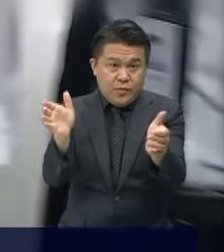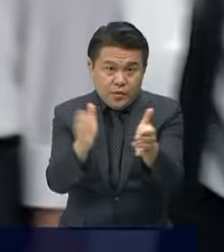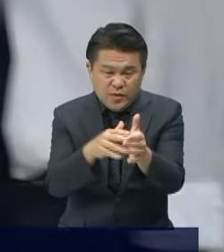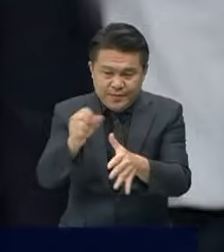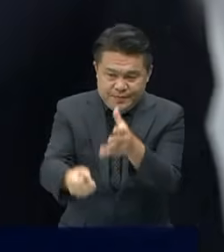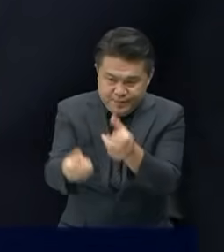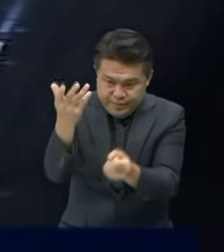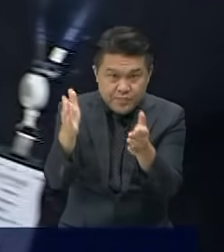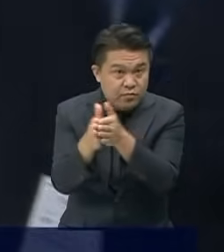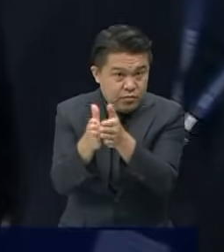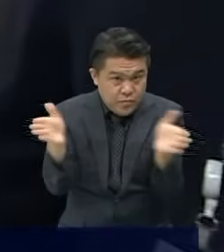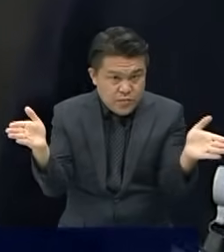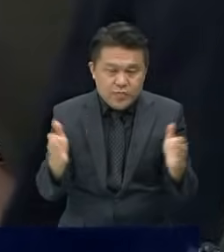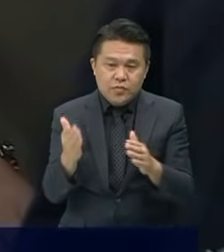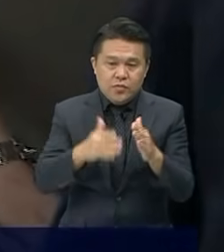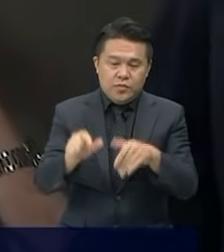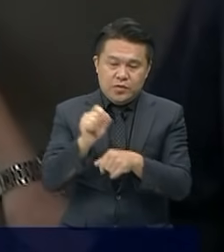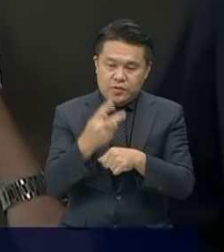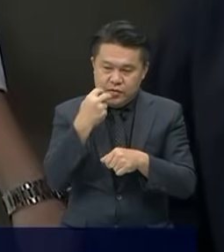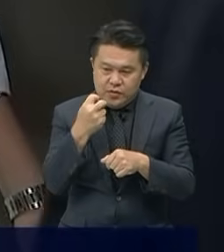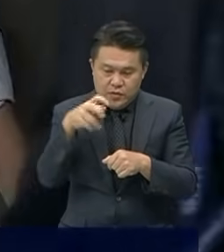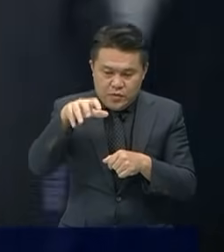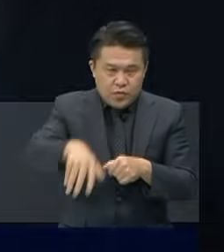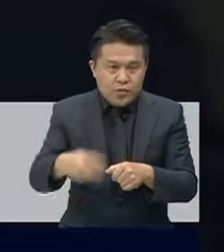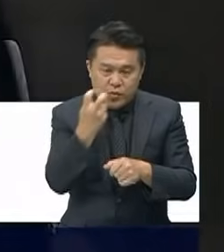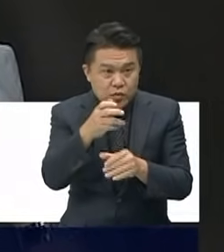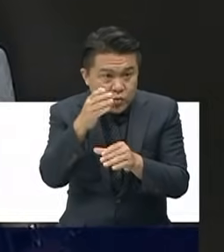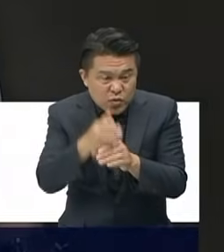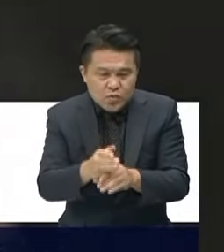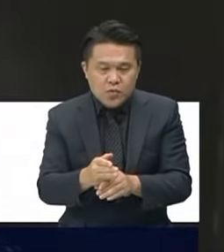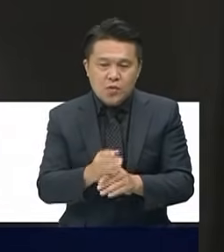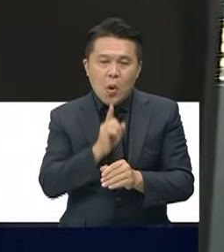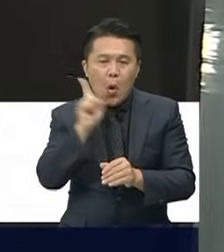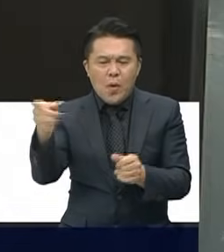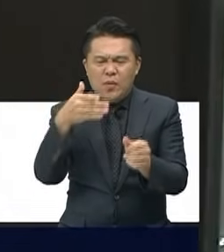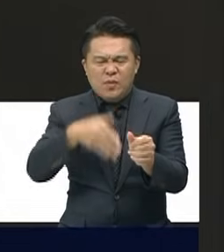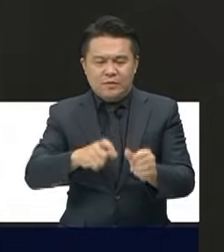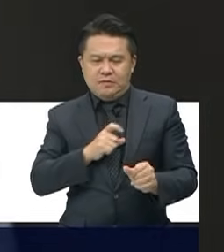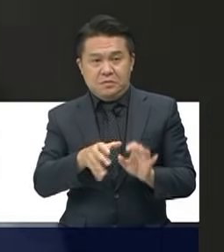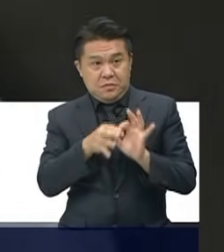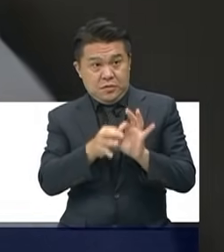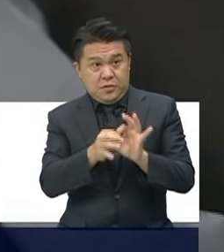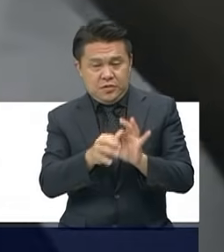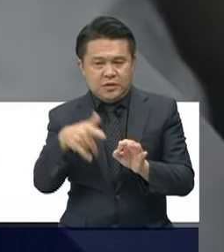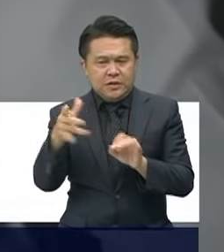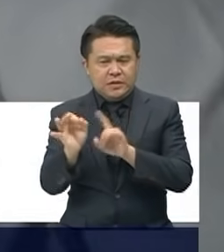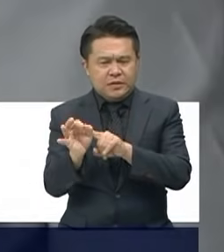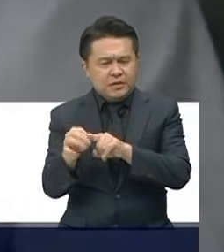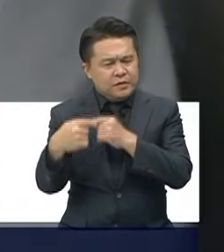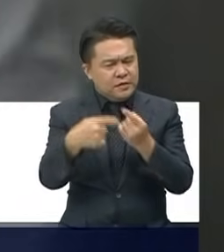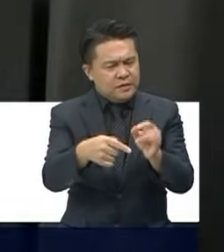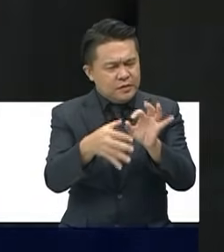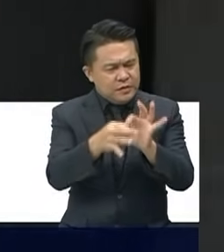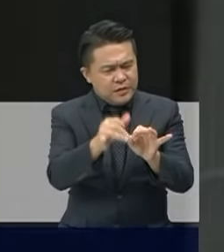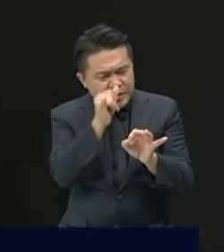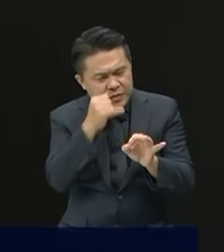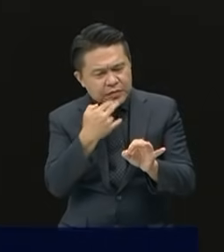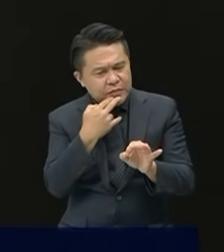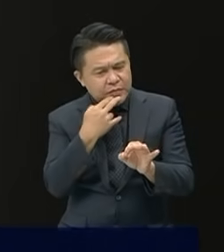들어갔습니다. 공수처가 수사 중인 고발 사주 의혹과 관련해 정 의원의 개입 여부를 확인하기